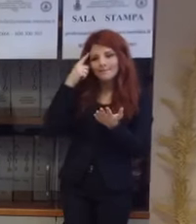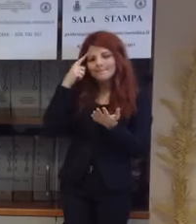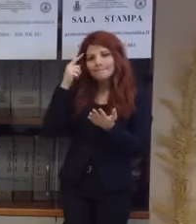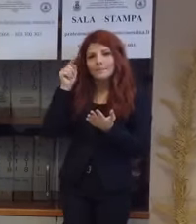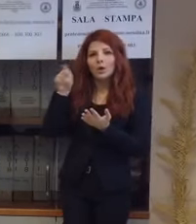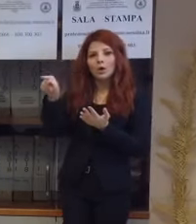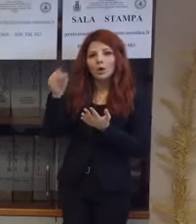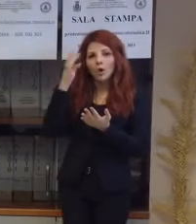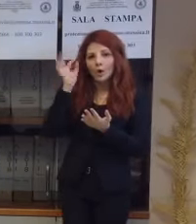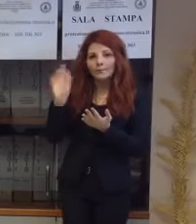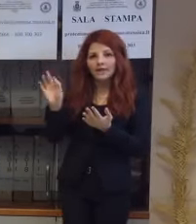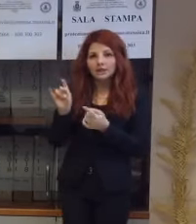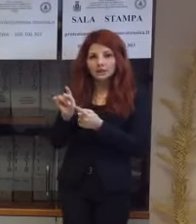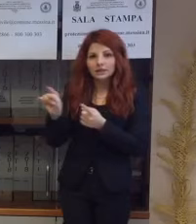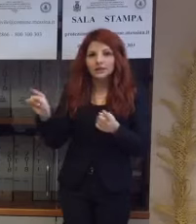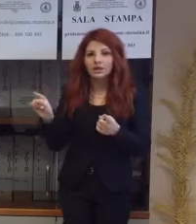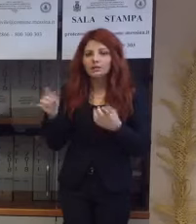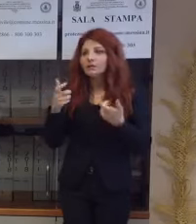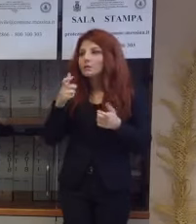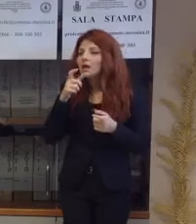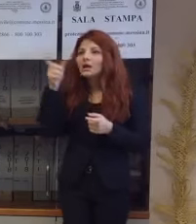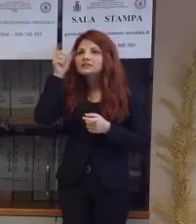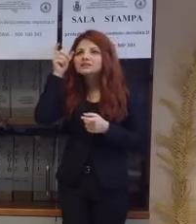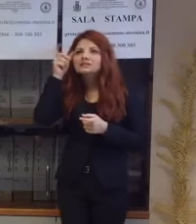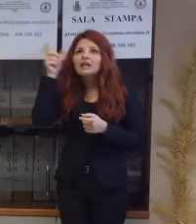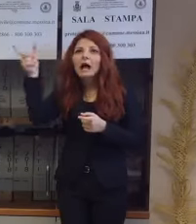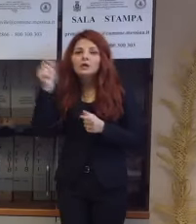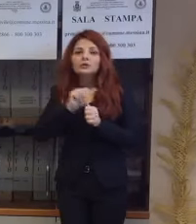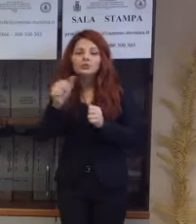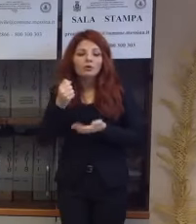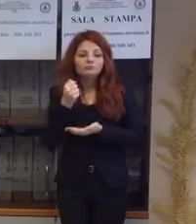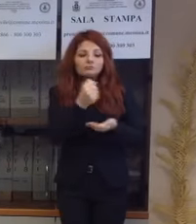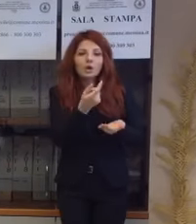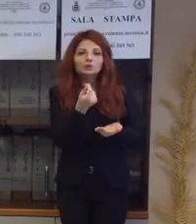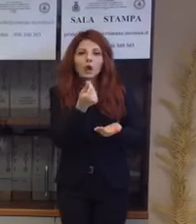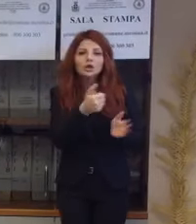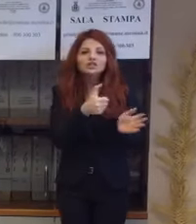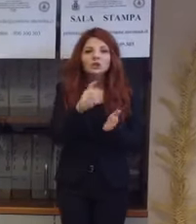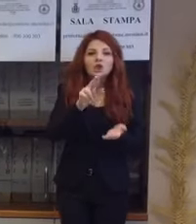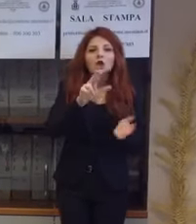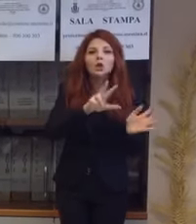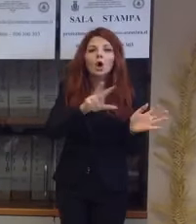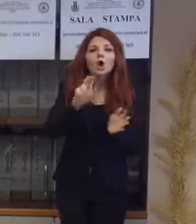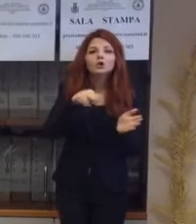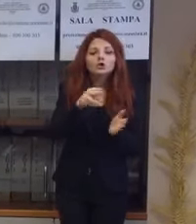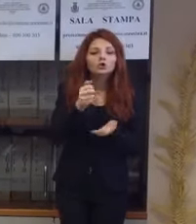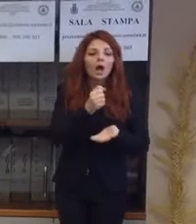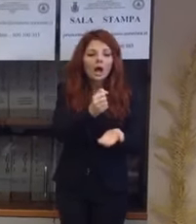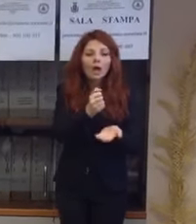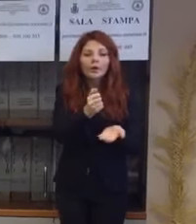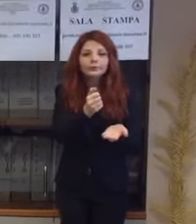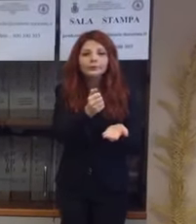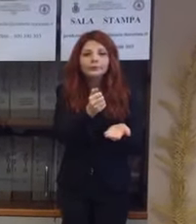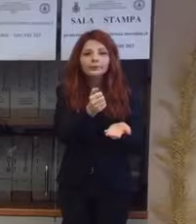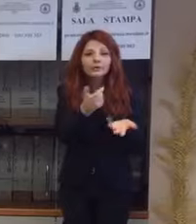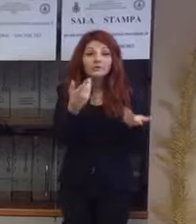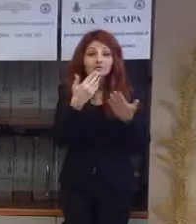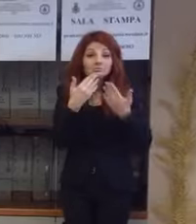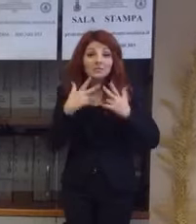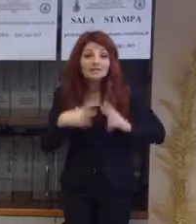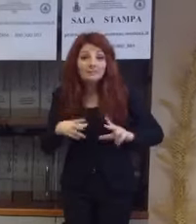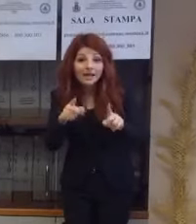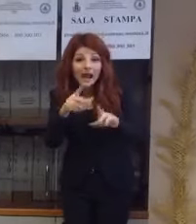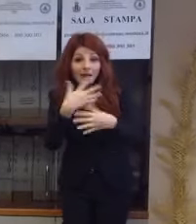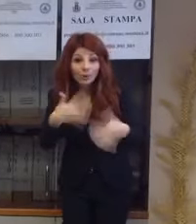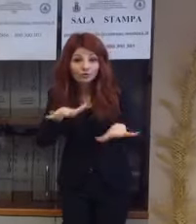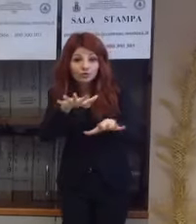da un lato, con la logica della mancia di Stato, fa tirare il collo a tutti quanti, che già, ripeto, mi auguro che avete preso i 600 euro, gli